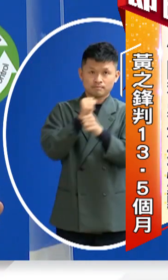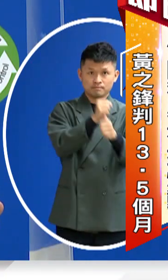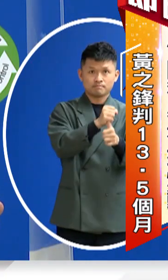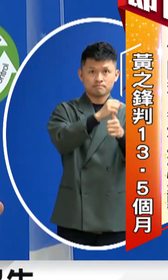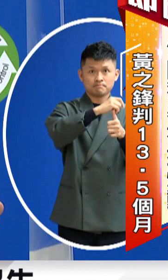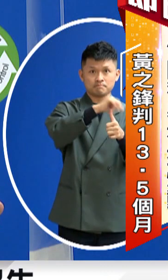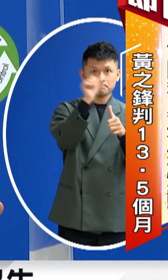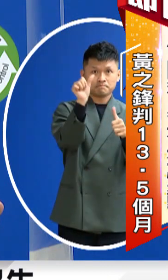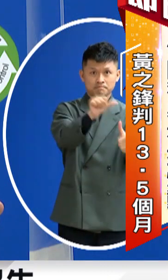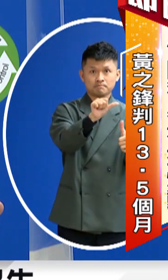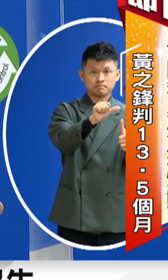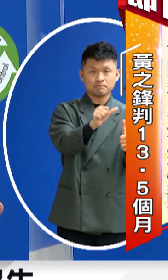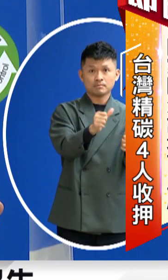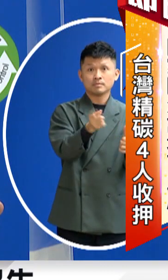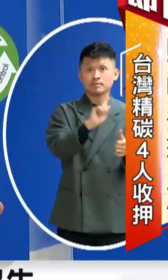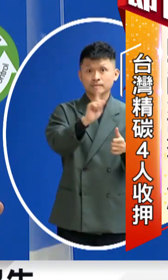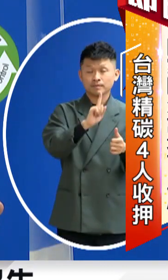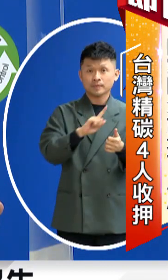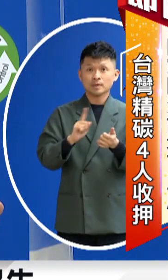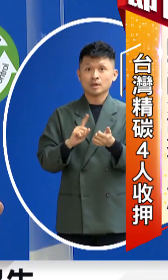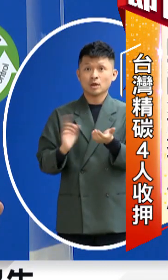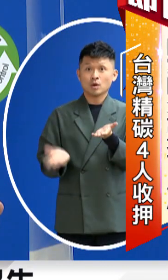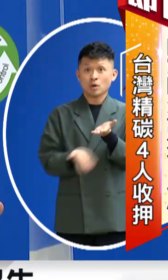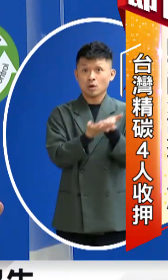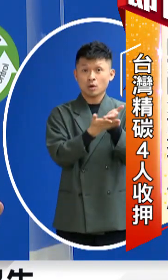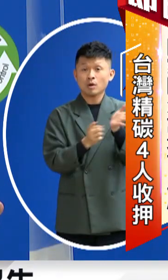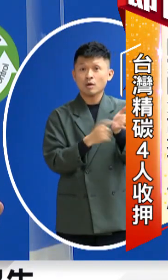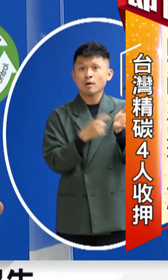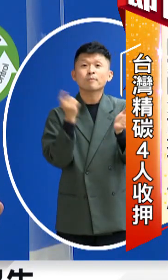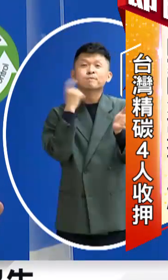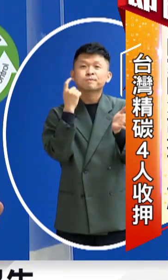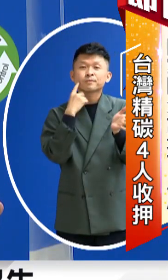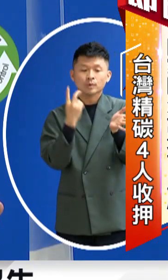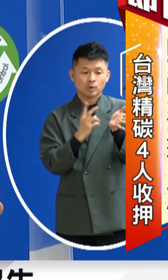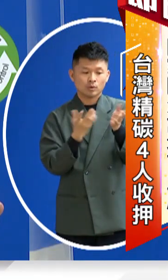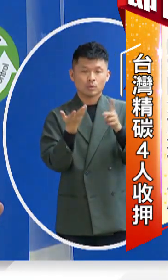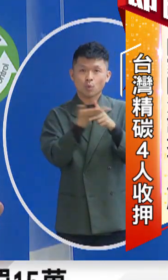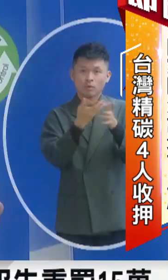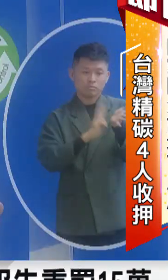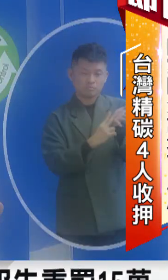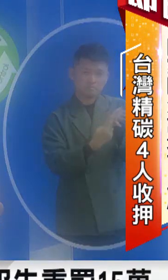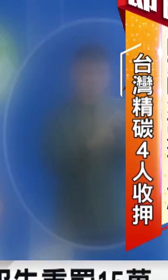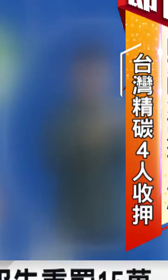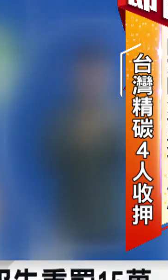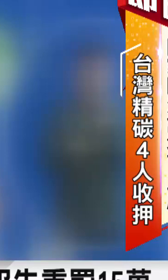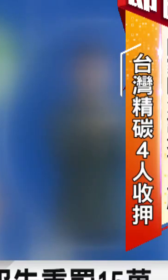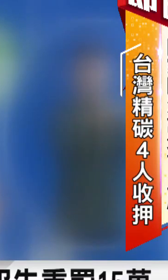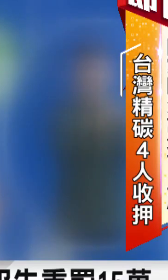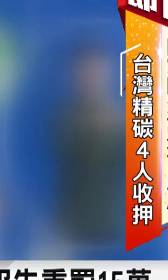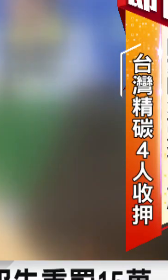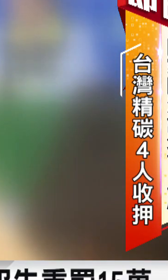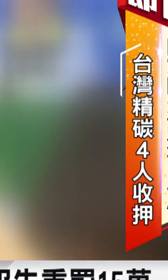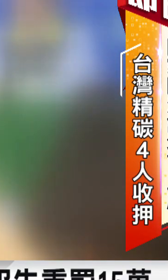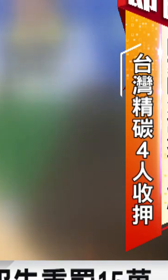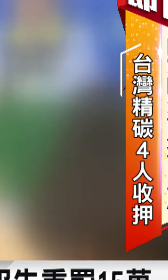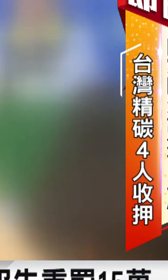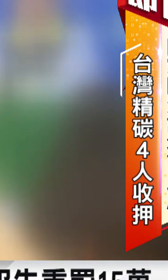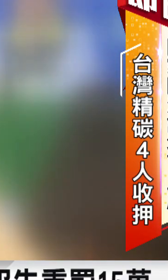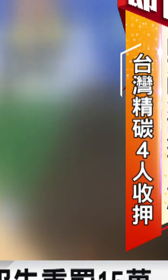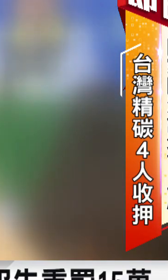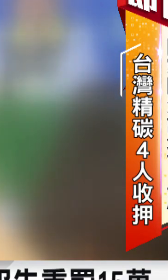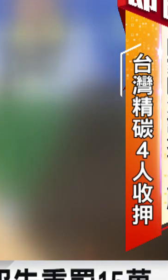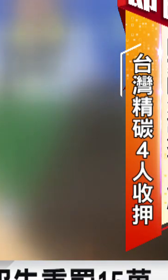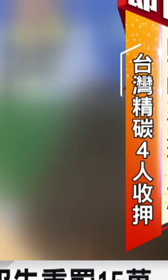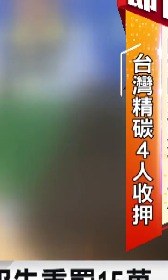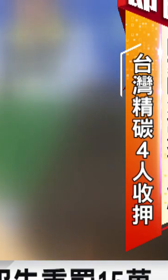是，检付伪造、变造之核酸检验报告。 不过，像是从台湾出境但3日内再入